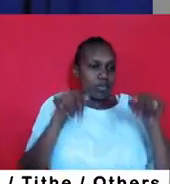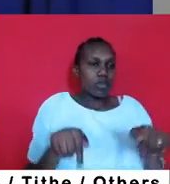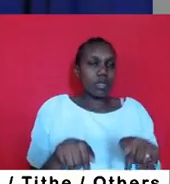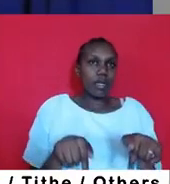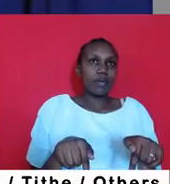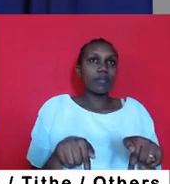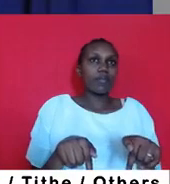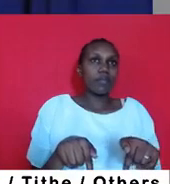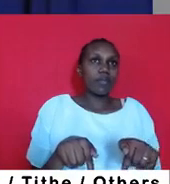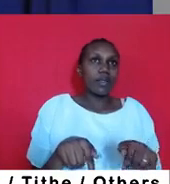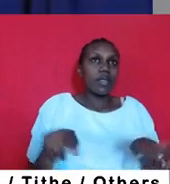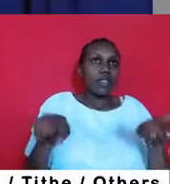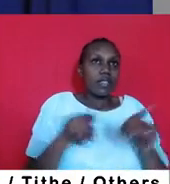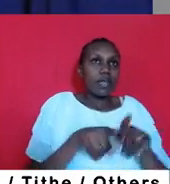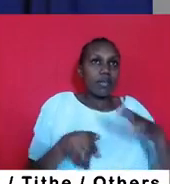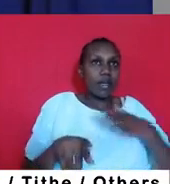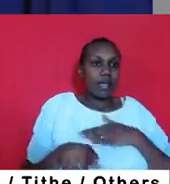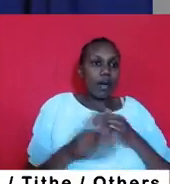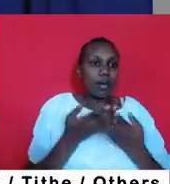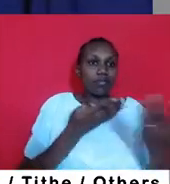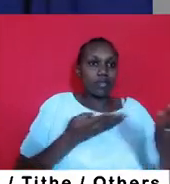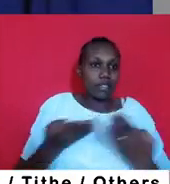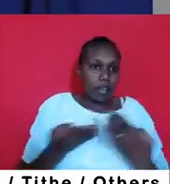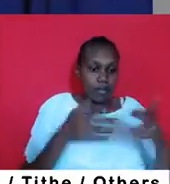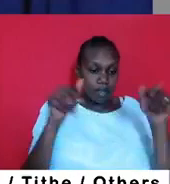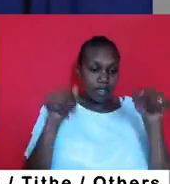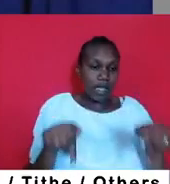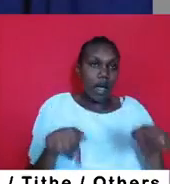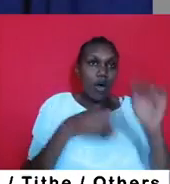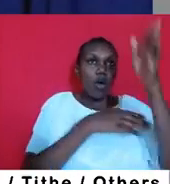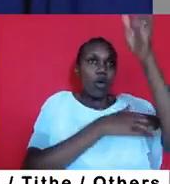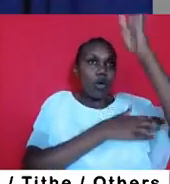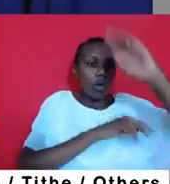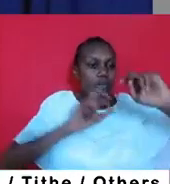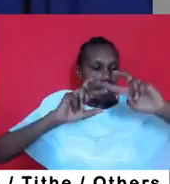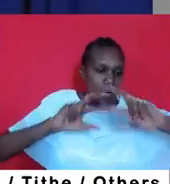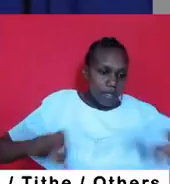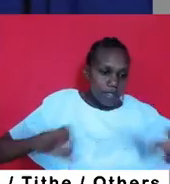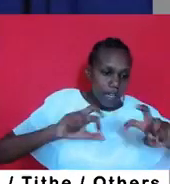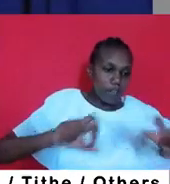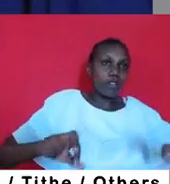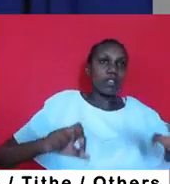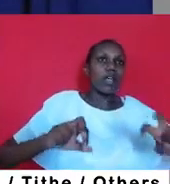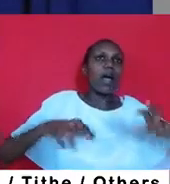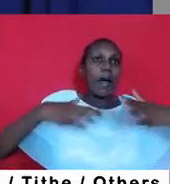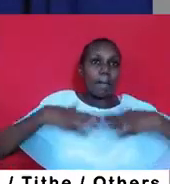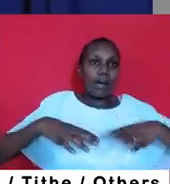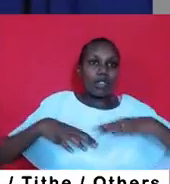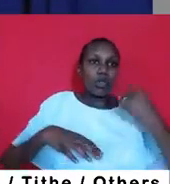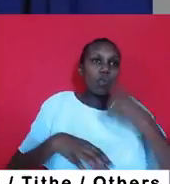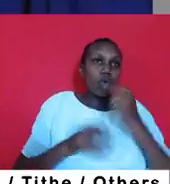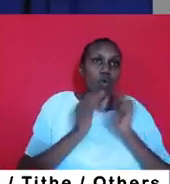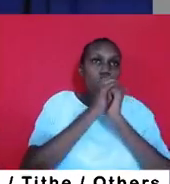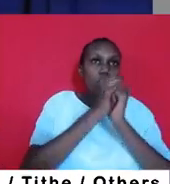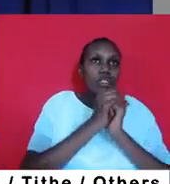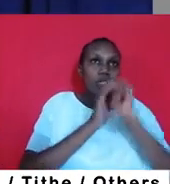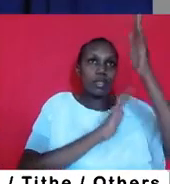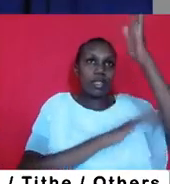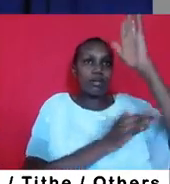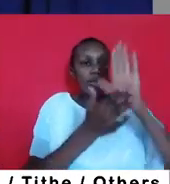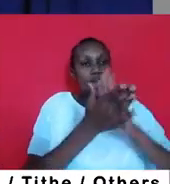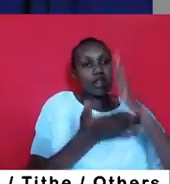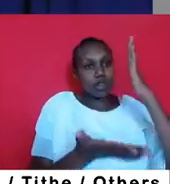leo katika hii ibada, Mungu anatafuta ambao wanamwabuduo